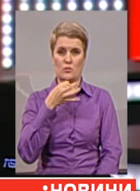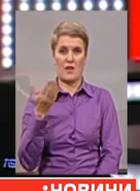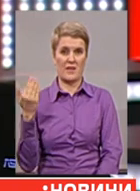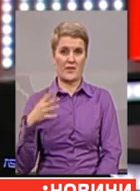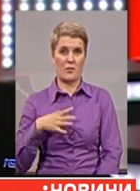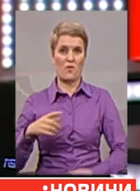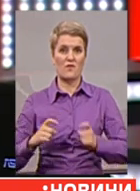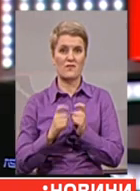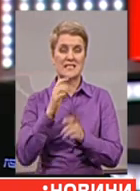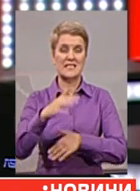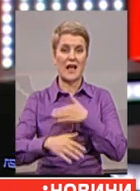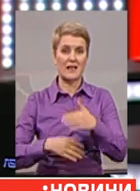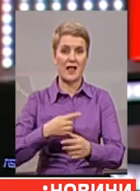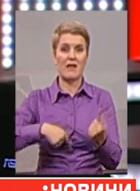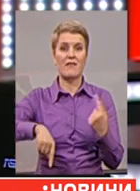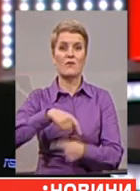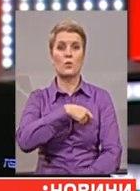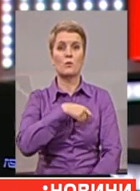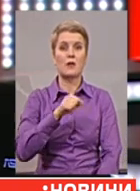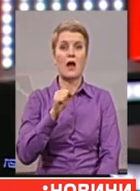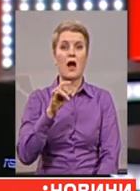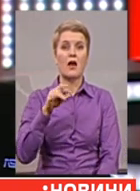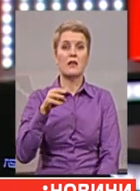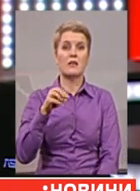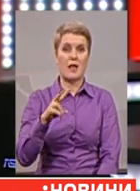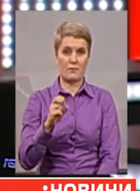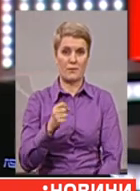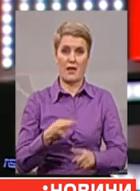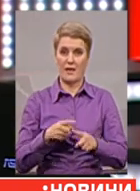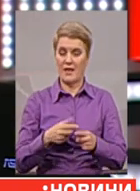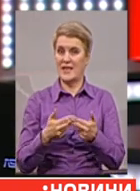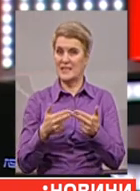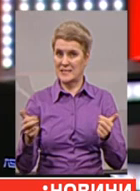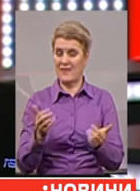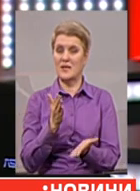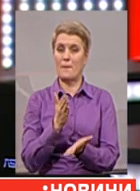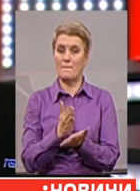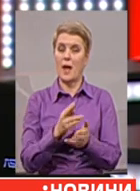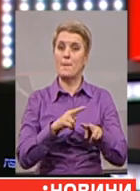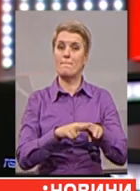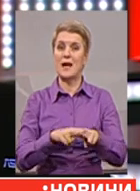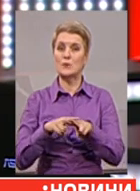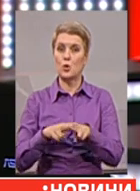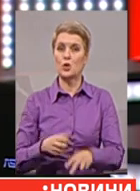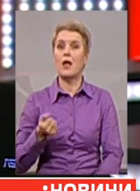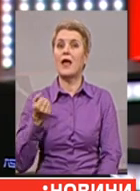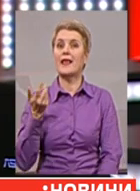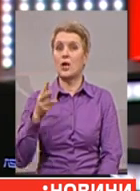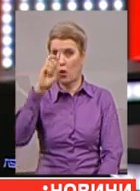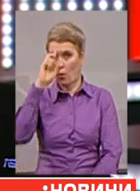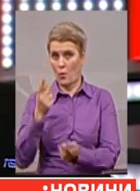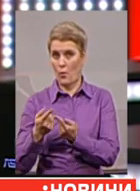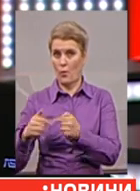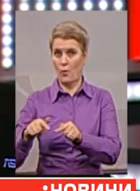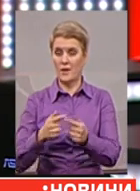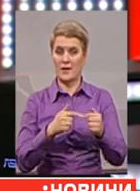скандал навколо депутата Андрія Артеменка, який зізнався, що має паспорти кількох країн. Сьогодні спікер парламенту Андрій Парубій заявив, сподівається,